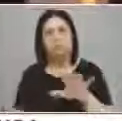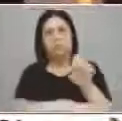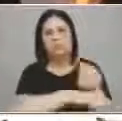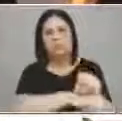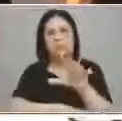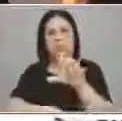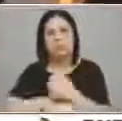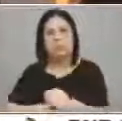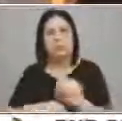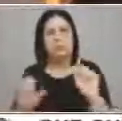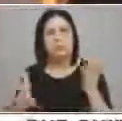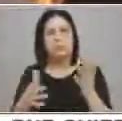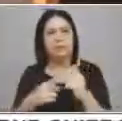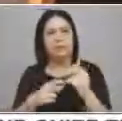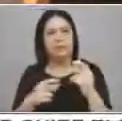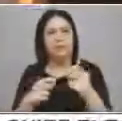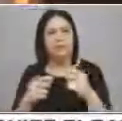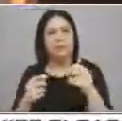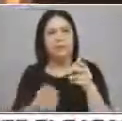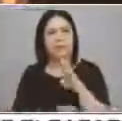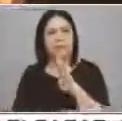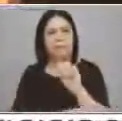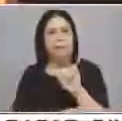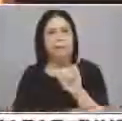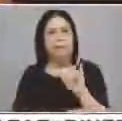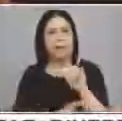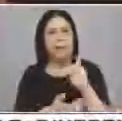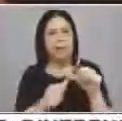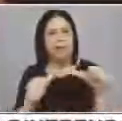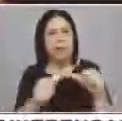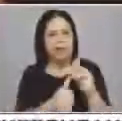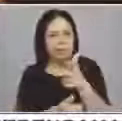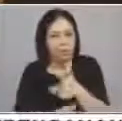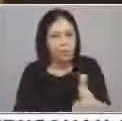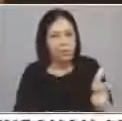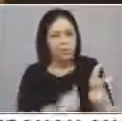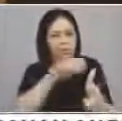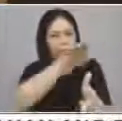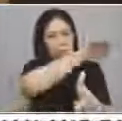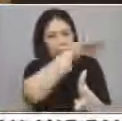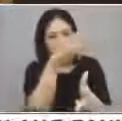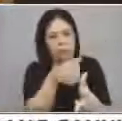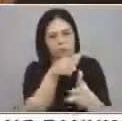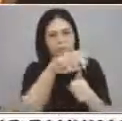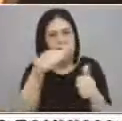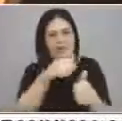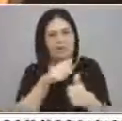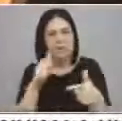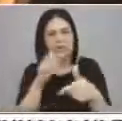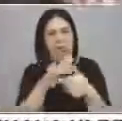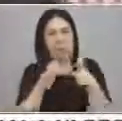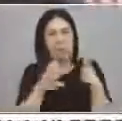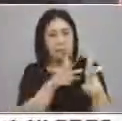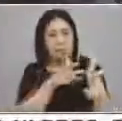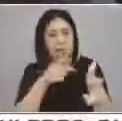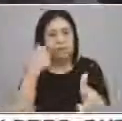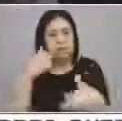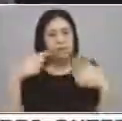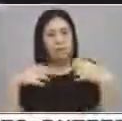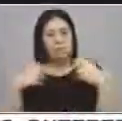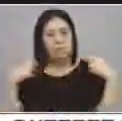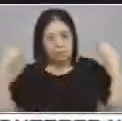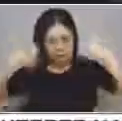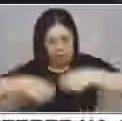Nagpatupad na rin ang lockdown ng Australia, New Zealand, Bangladesh at Portugal dahil sa Delta variant. Ang Sydney, Australia ay